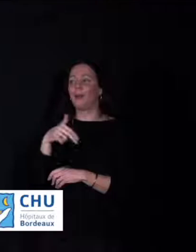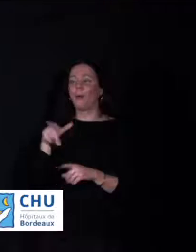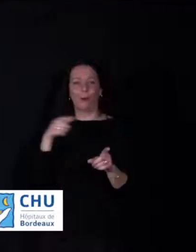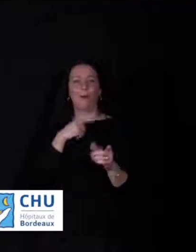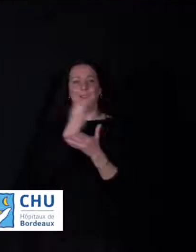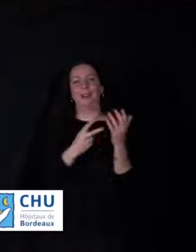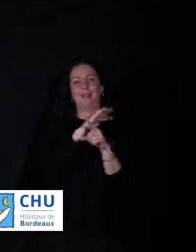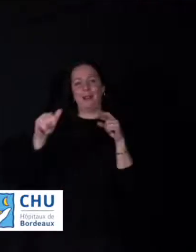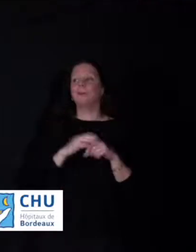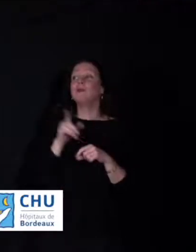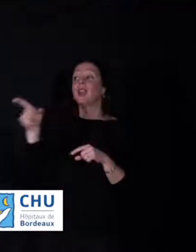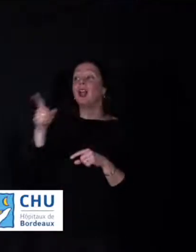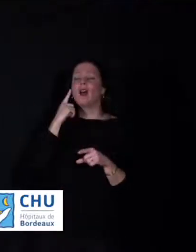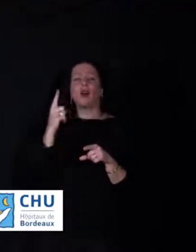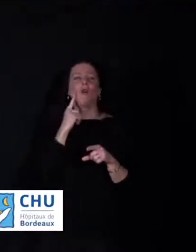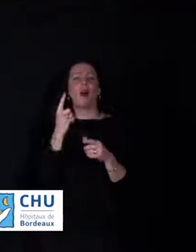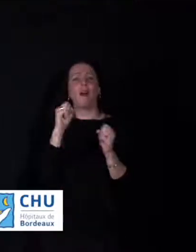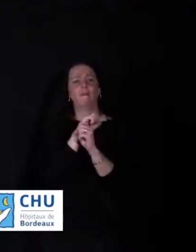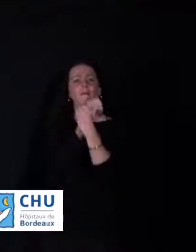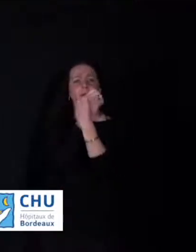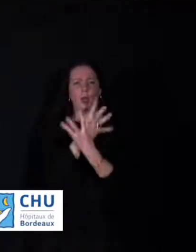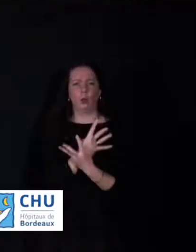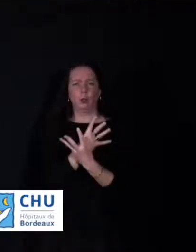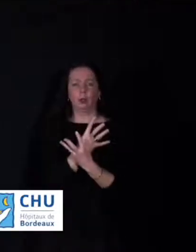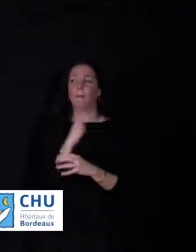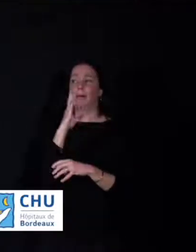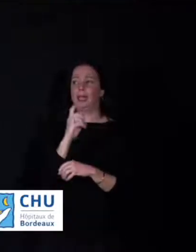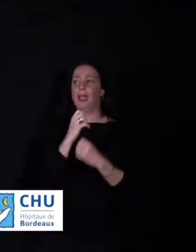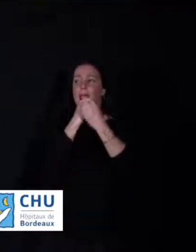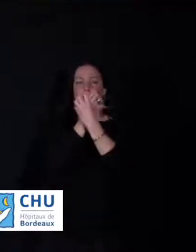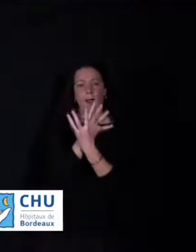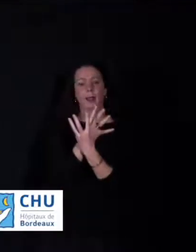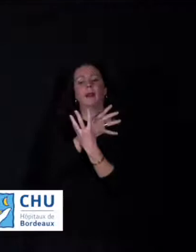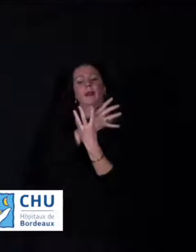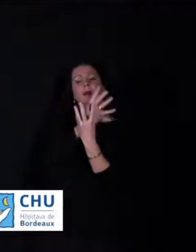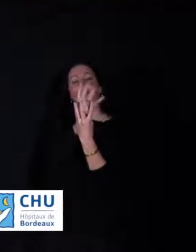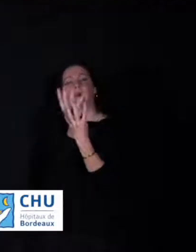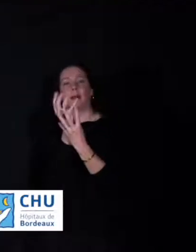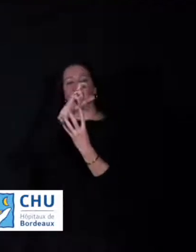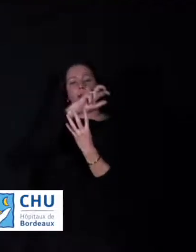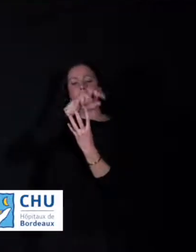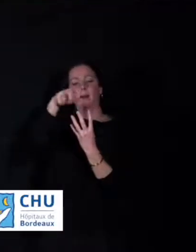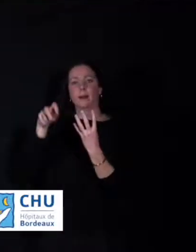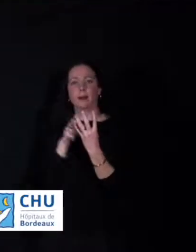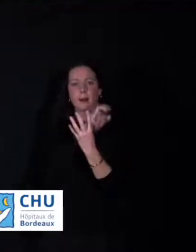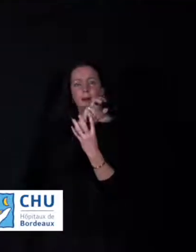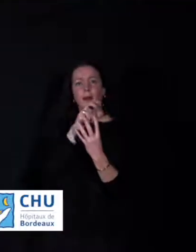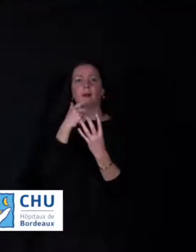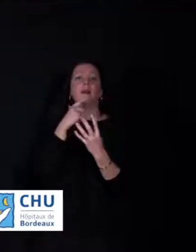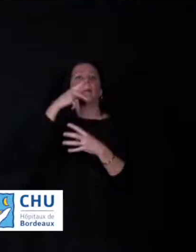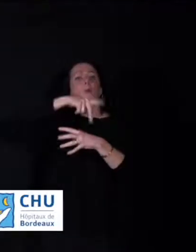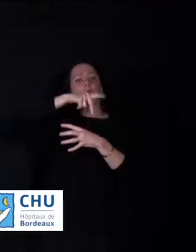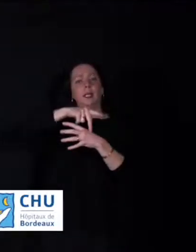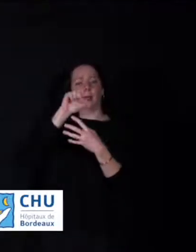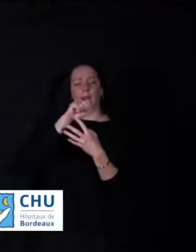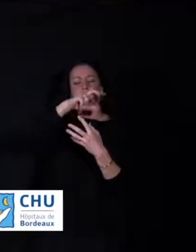voyez ici en BD a à sa surface les fameuses spicules, spike en anglais, ou protéines